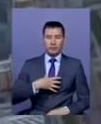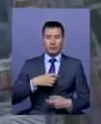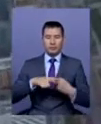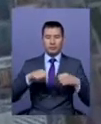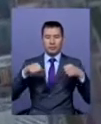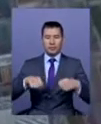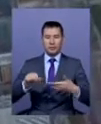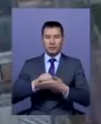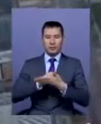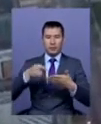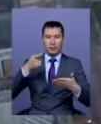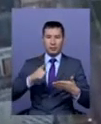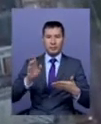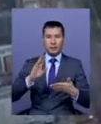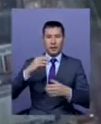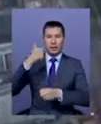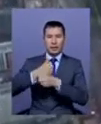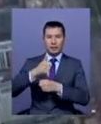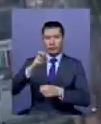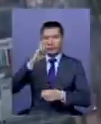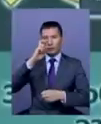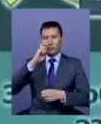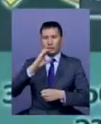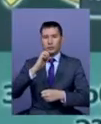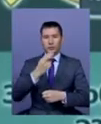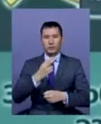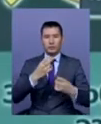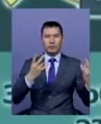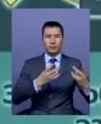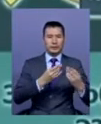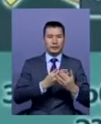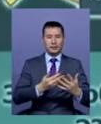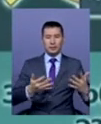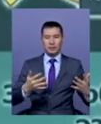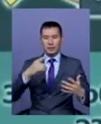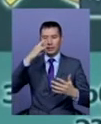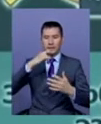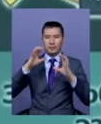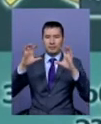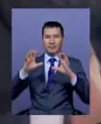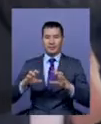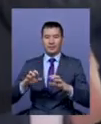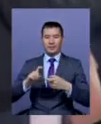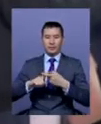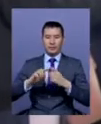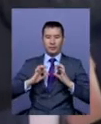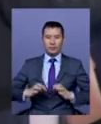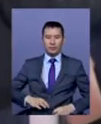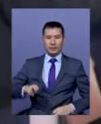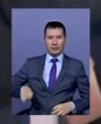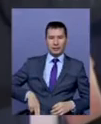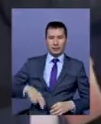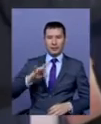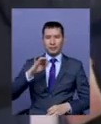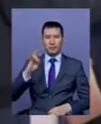құжат қана емес, басты мемлекеттік және әлеуметтік құндылық. Қазақстан Республикасының заң шығару және құқықтық ақпарат институтының директоры